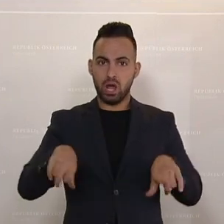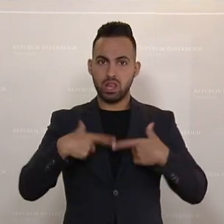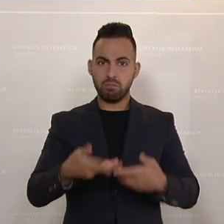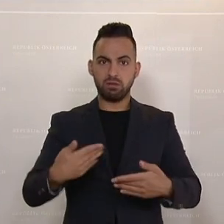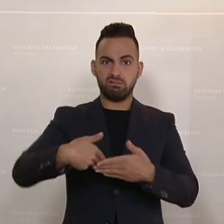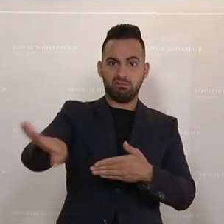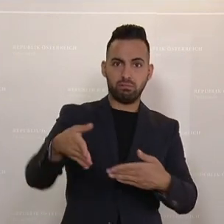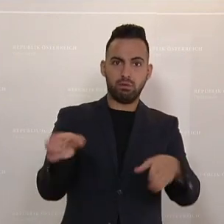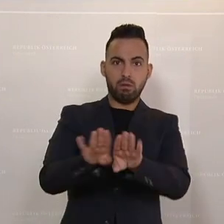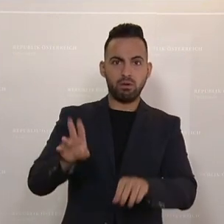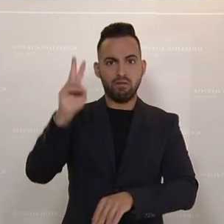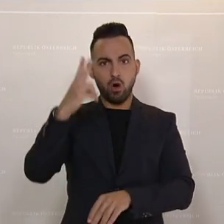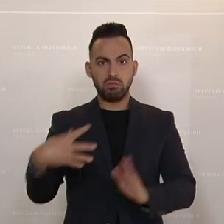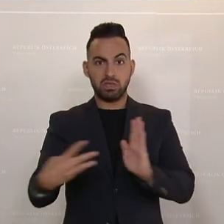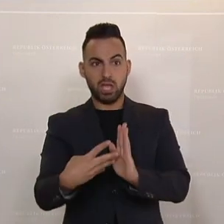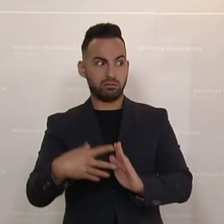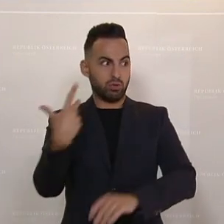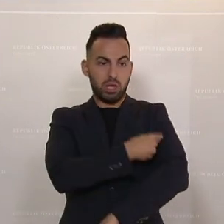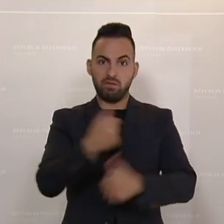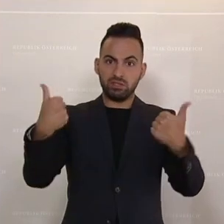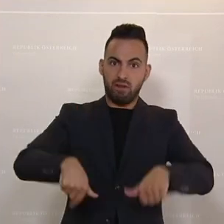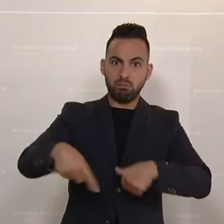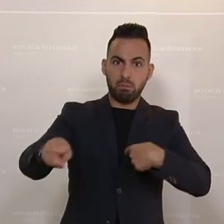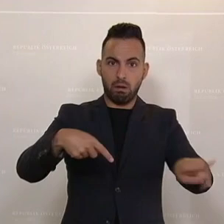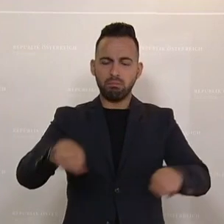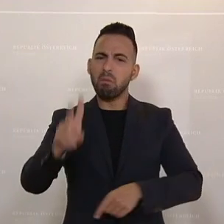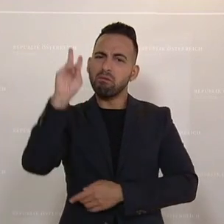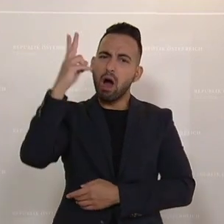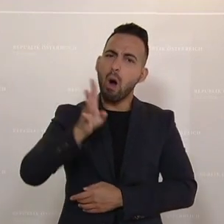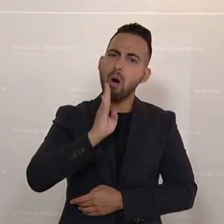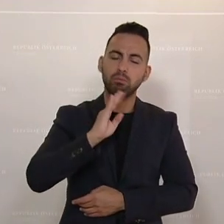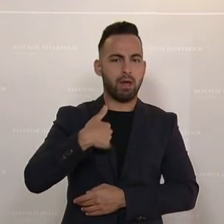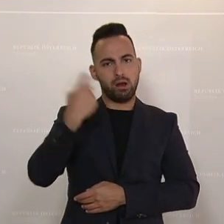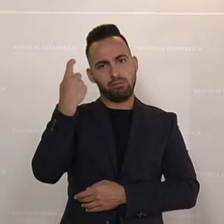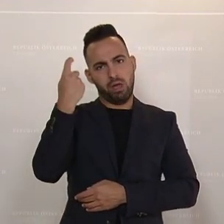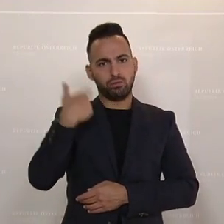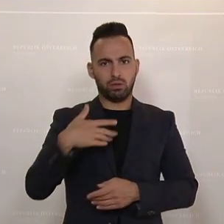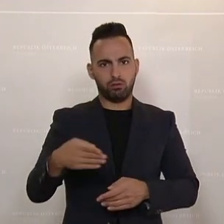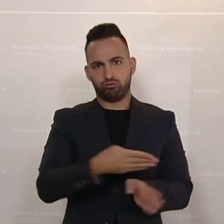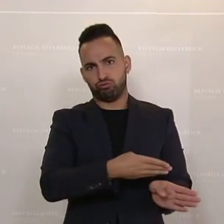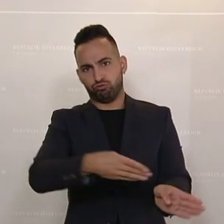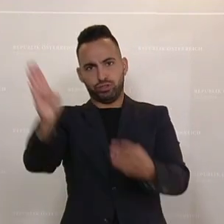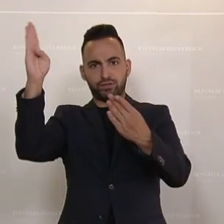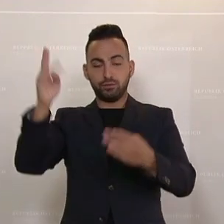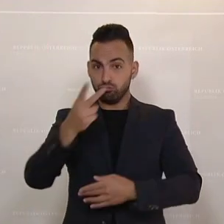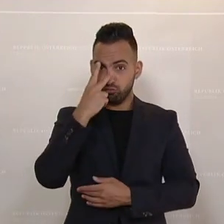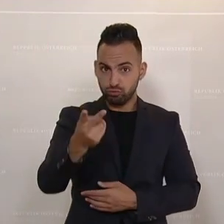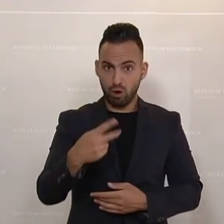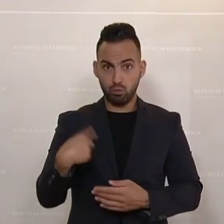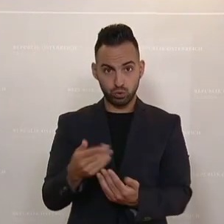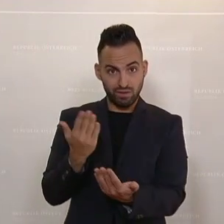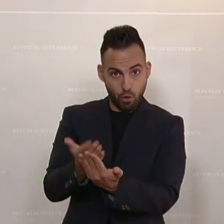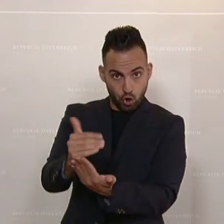wieder Test- und Impfzwängen zu unterwerfen? Das ist ein Irrweg, Herr Bundesminister. Sehen Sie sich nochmal unsere Vorschläge